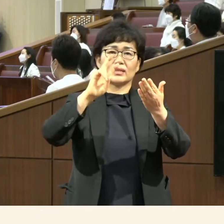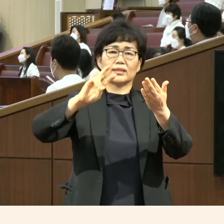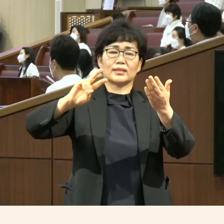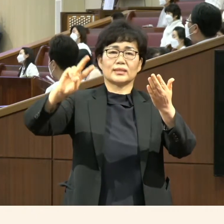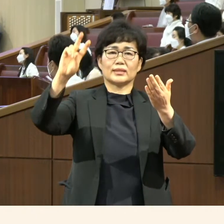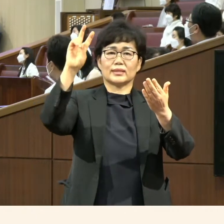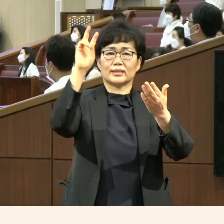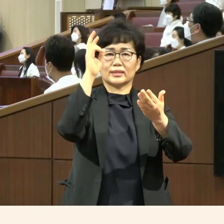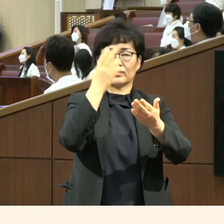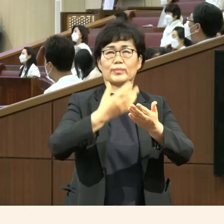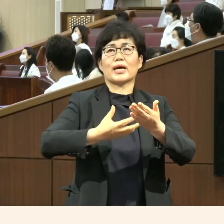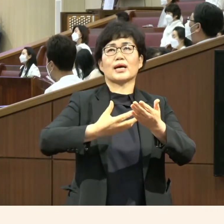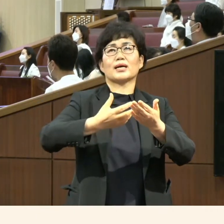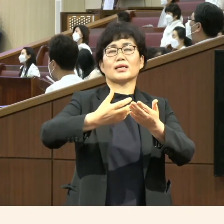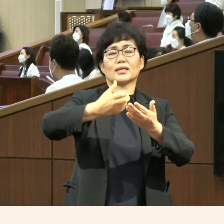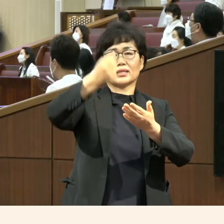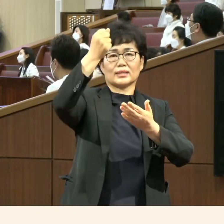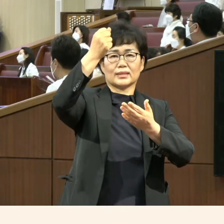찬송